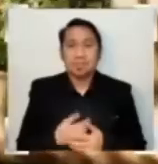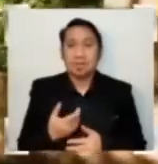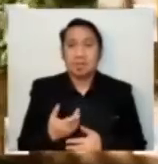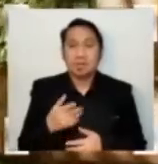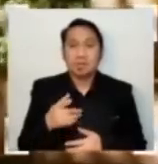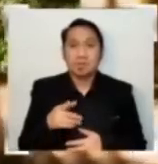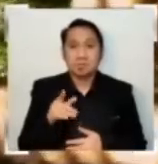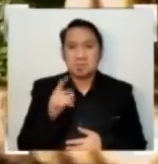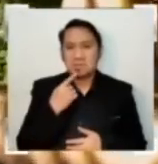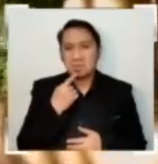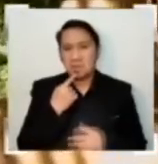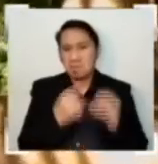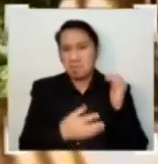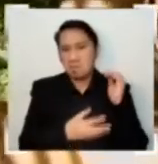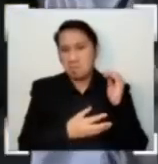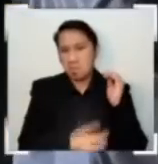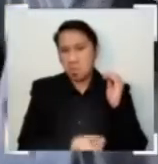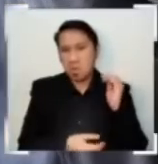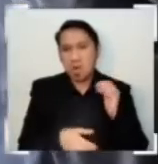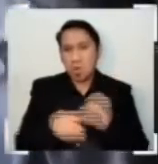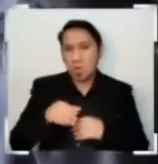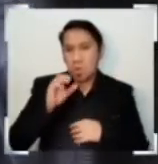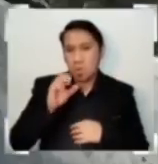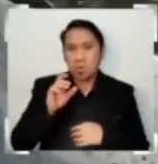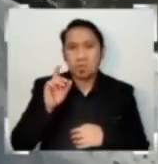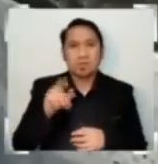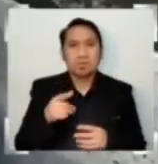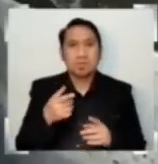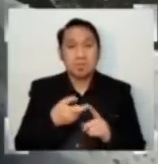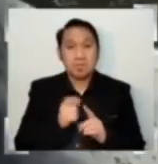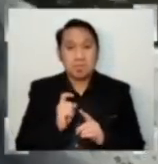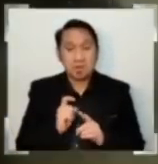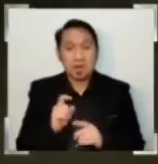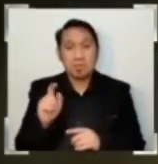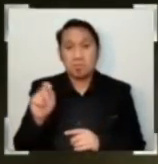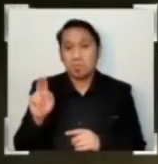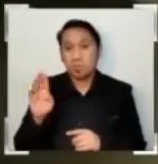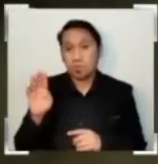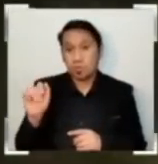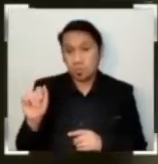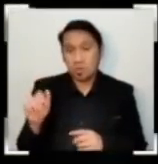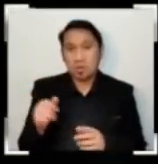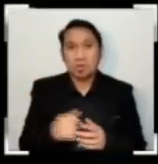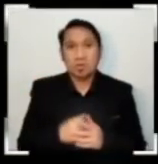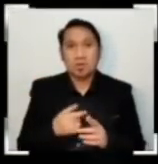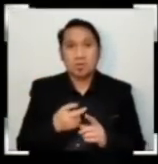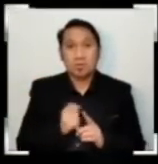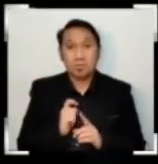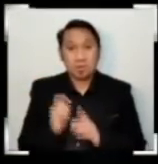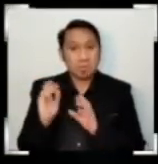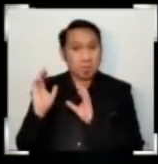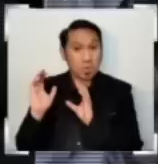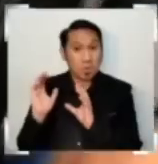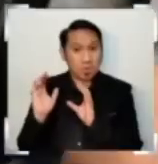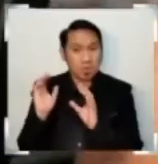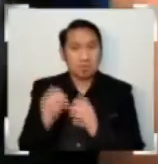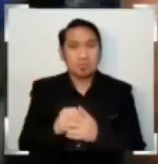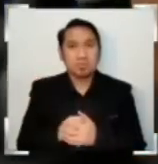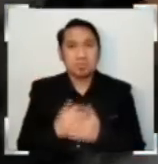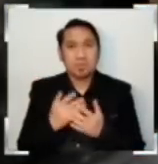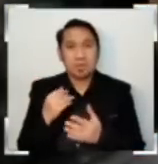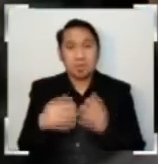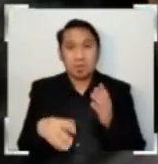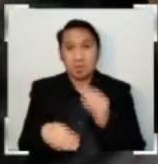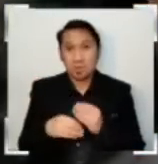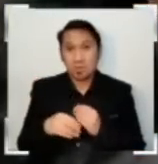ng Pilipinas. Ang lambanog na gawa sa tuba o katas ng bulaklak ng nyog. Nilalagay ang tuba sa pugon para